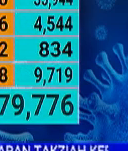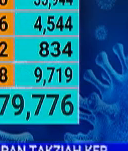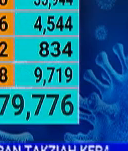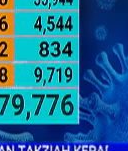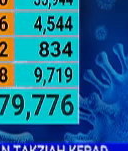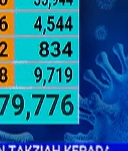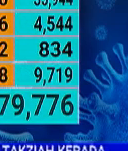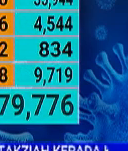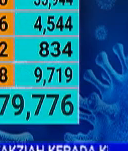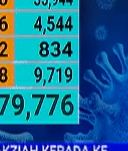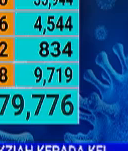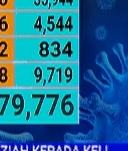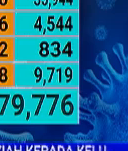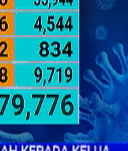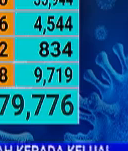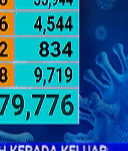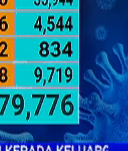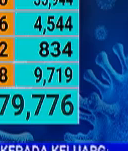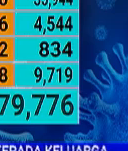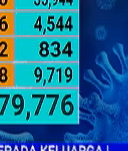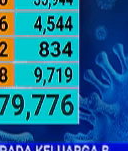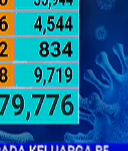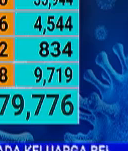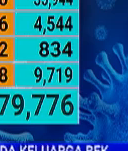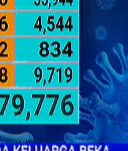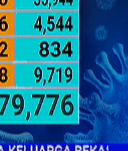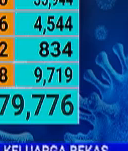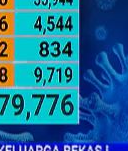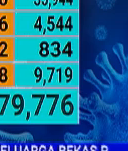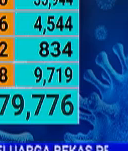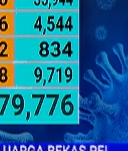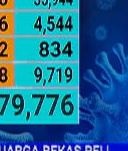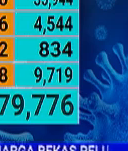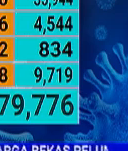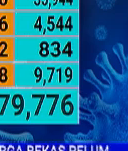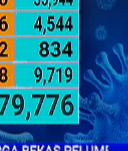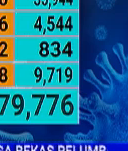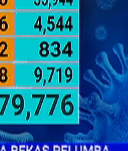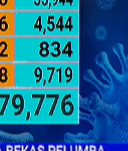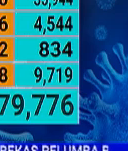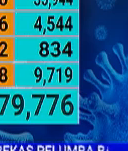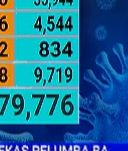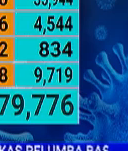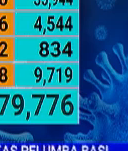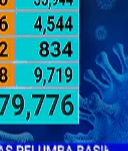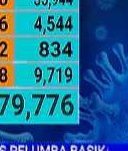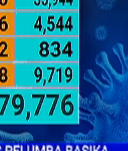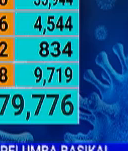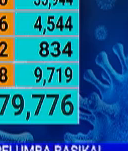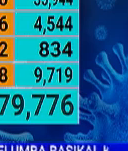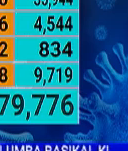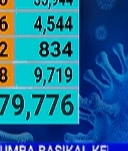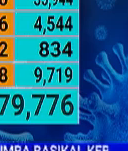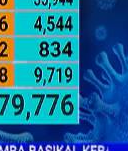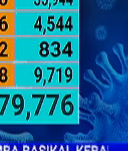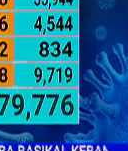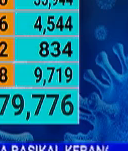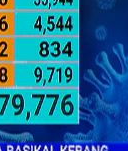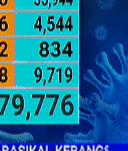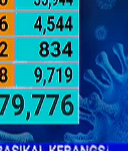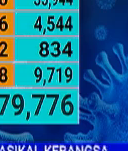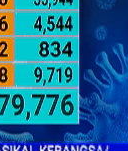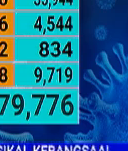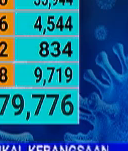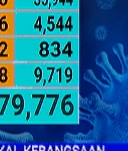Kedah 1,328 kes, Sabah 1,247 kes, Johor 1,232